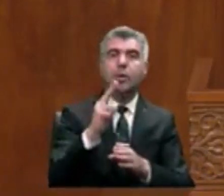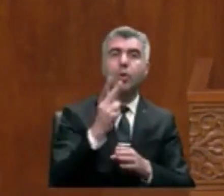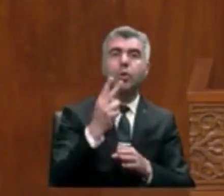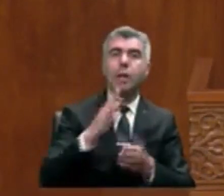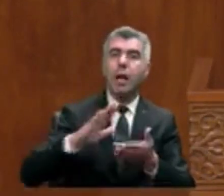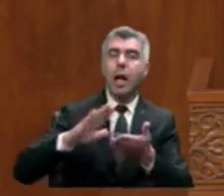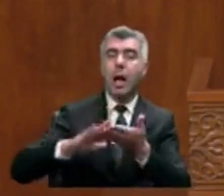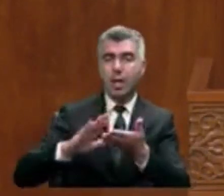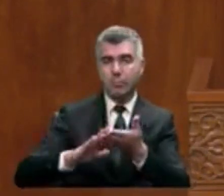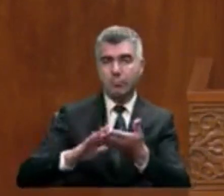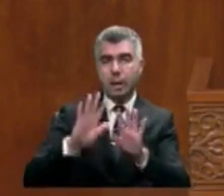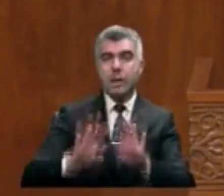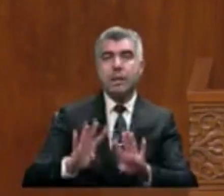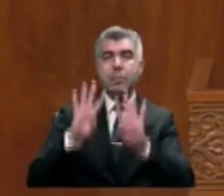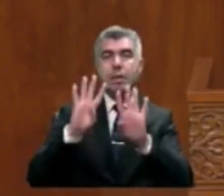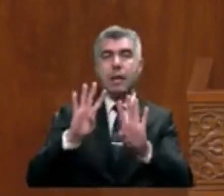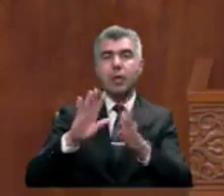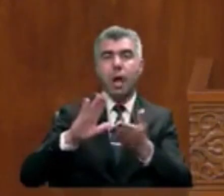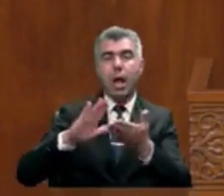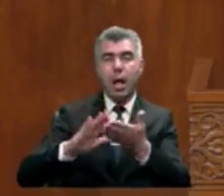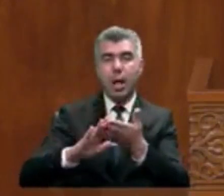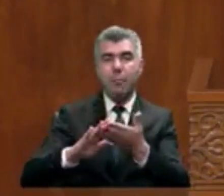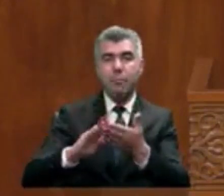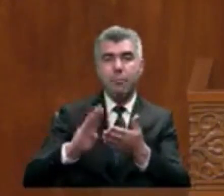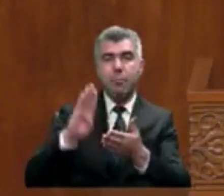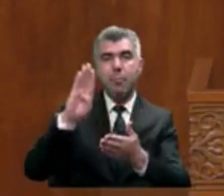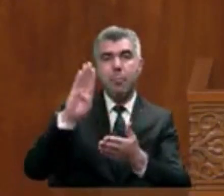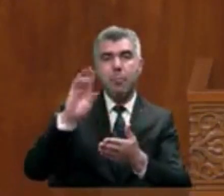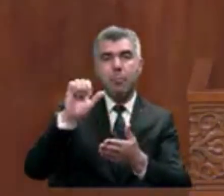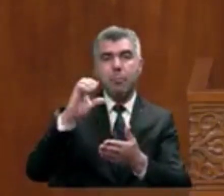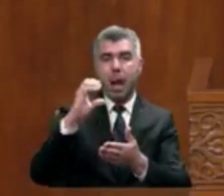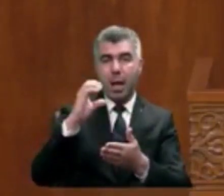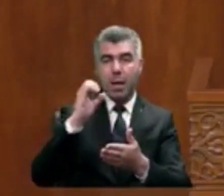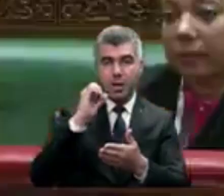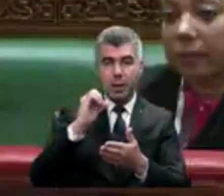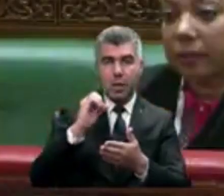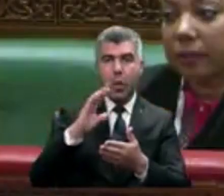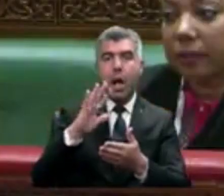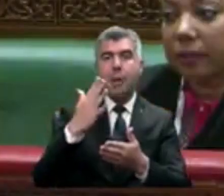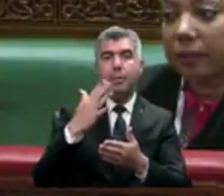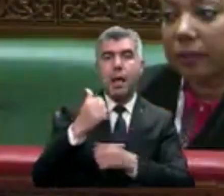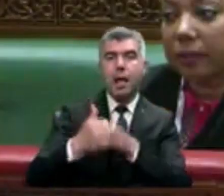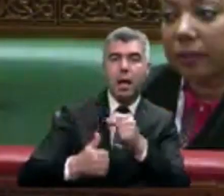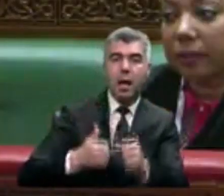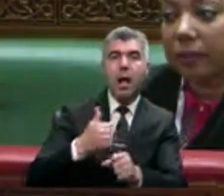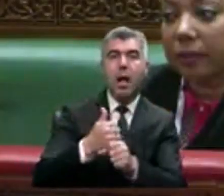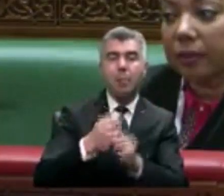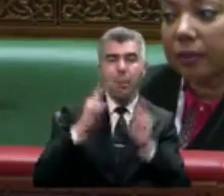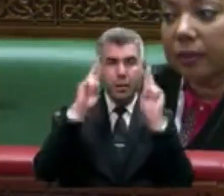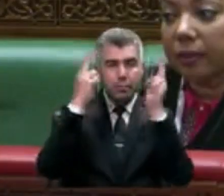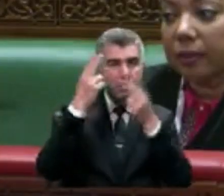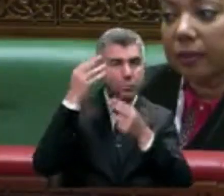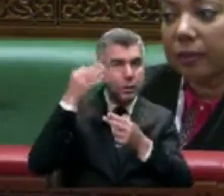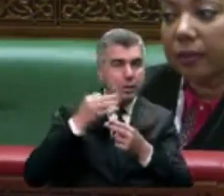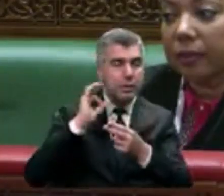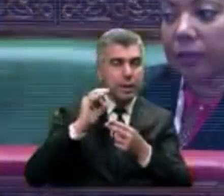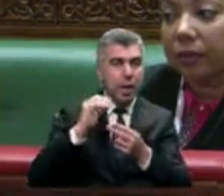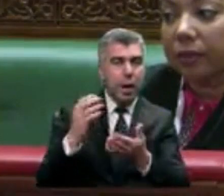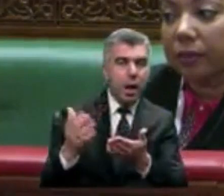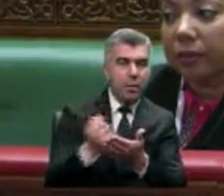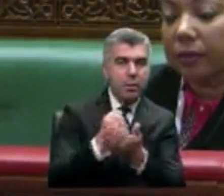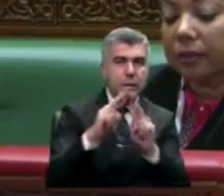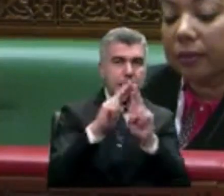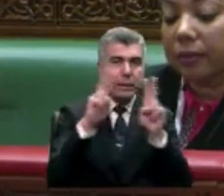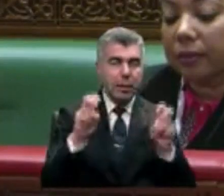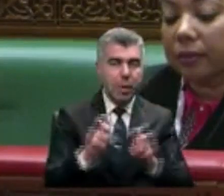18 عام الباكالوريا وكن حسبوا خمس سنين من بعد الباكالوريا باش ياخذ الماستر و باش يتقيد في الدكتور على الاقل 23